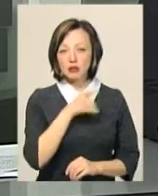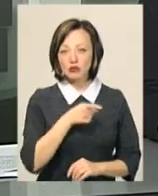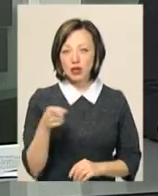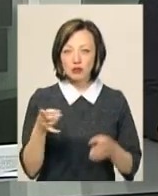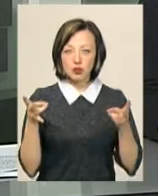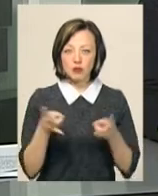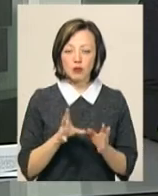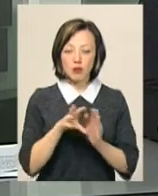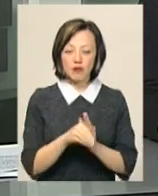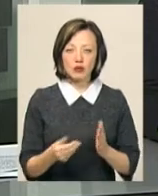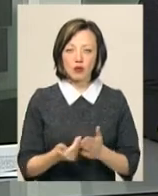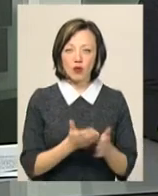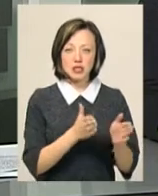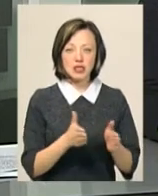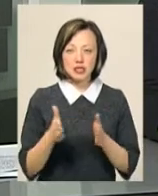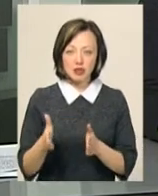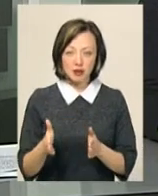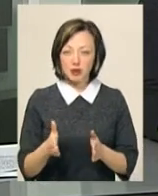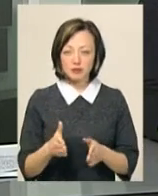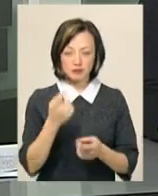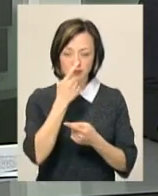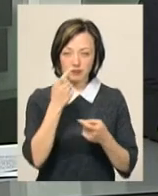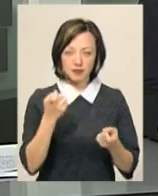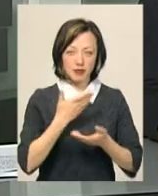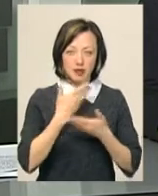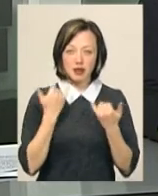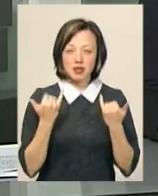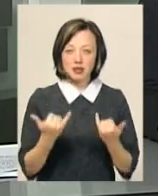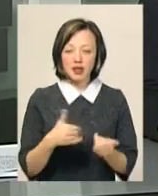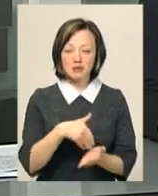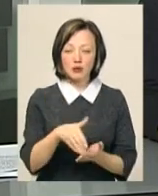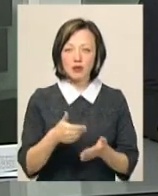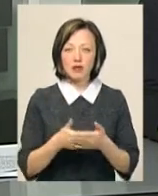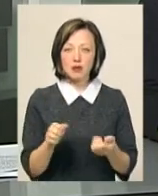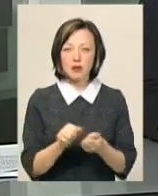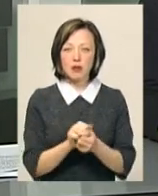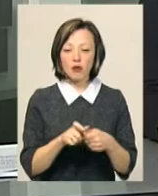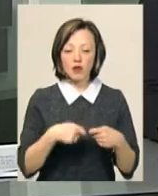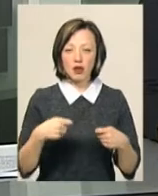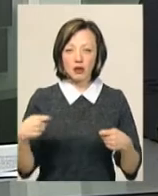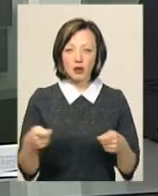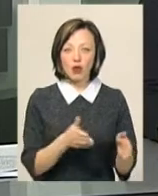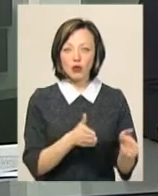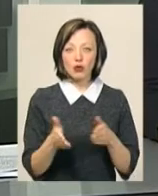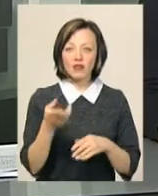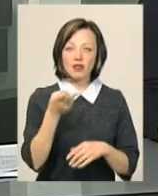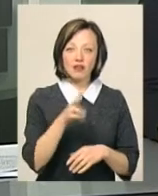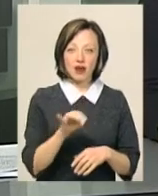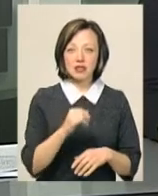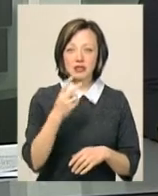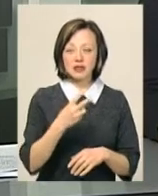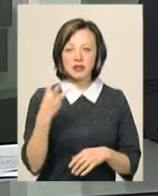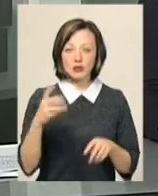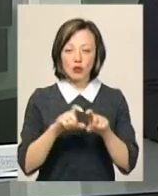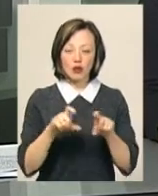для впровадження нової системи, посадовець не повідомив. Наразі відмовитися від паперової тяганини готові 2 з 23